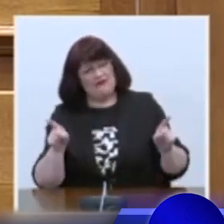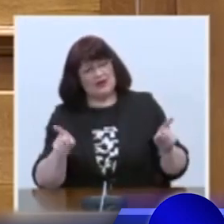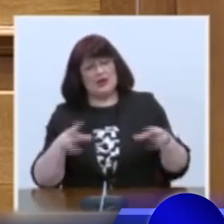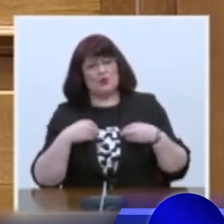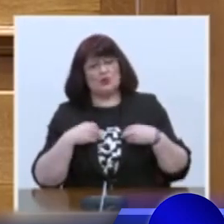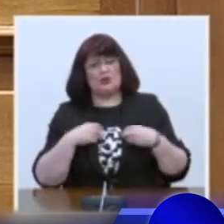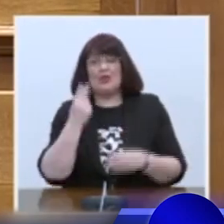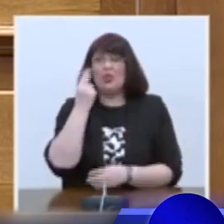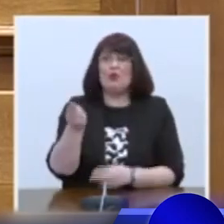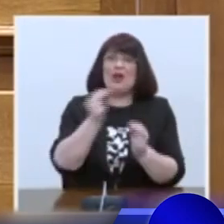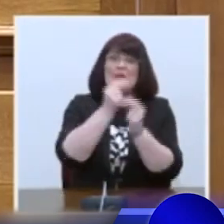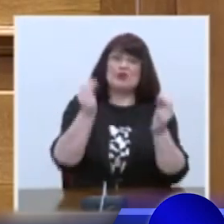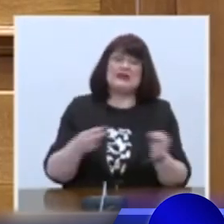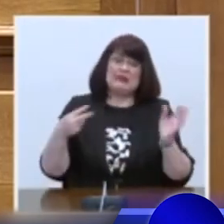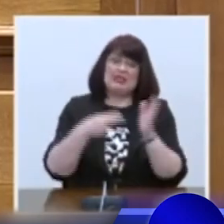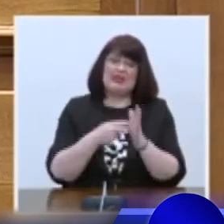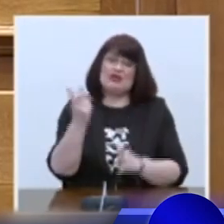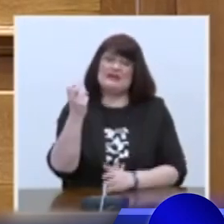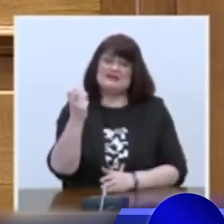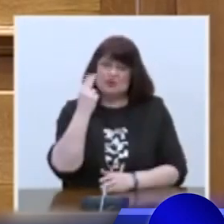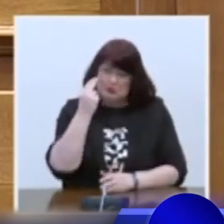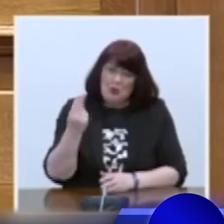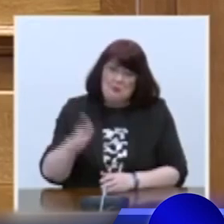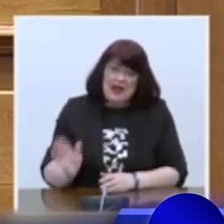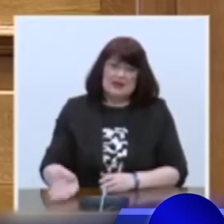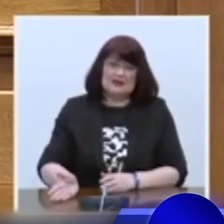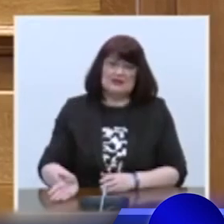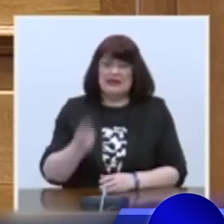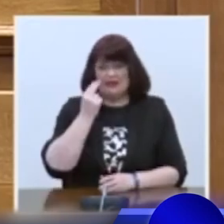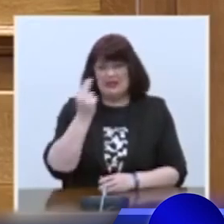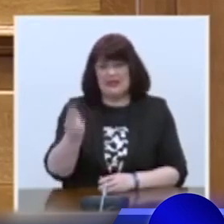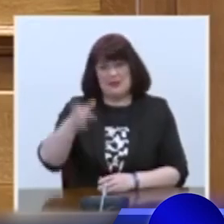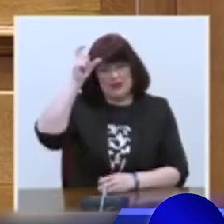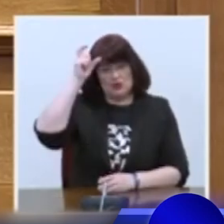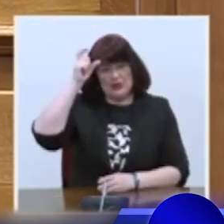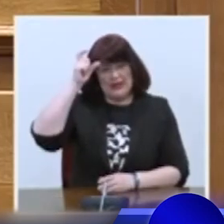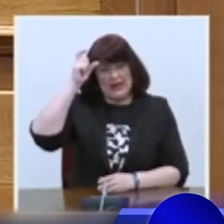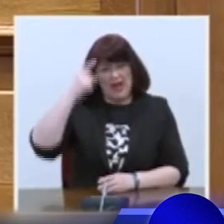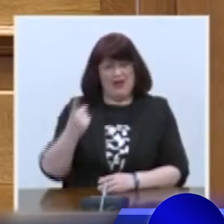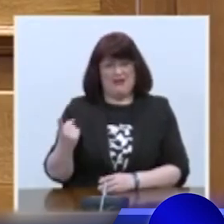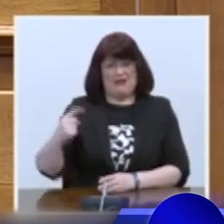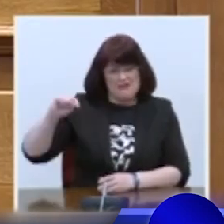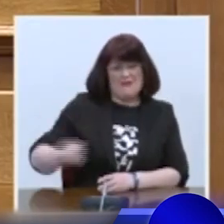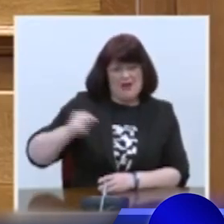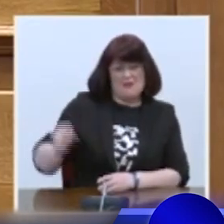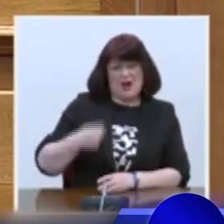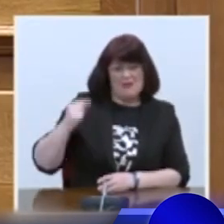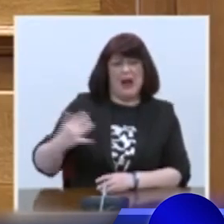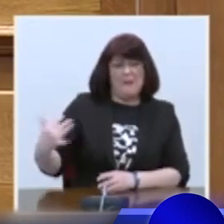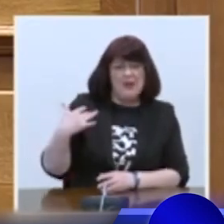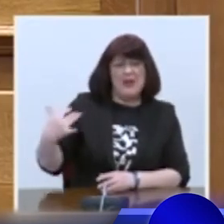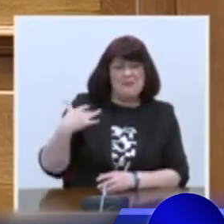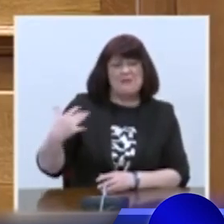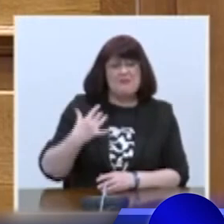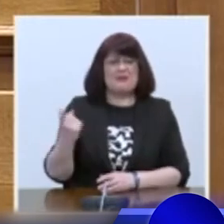τις ΗΠΑ δίχως ανταλλάγματα και λίγο μετά τη δημοσιογραφική αποκάλυψη ότι οι Αμερικανοί ετοιμάζονται να πρημοδοτήσουν την Τουρκία και από την άλλη,